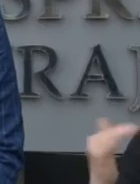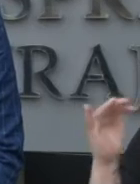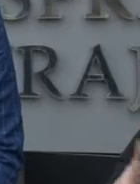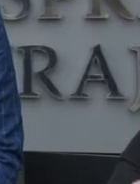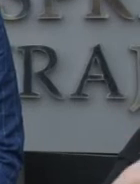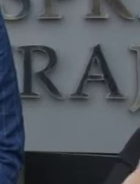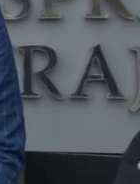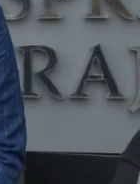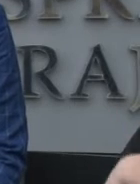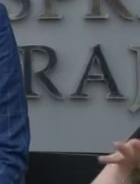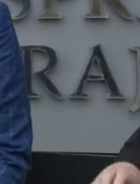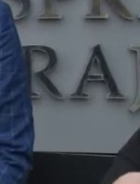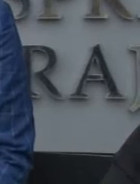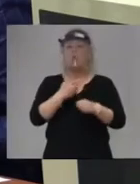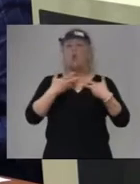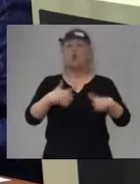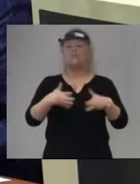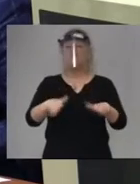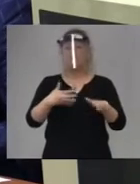zastupiteľstvo bolo uznašania schopné.